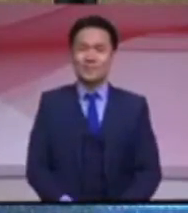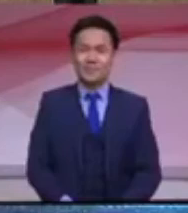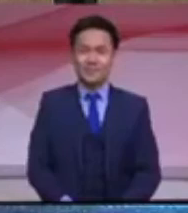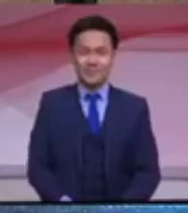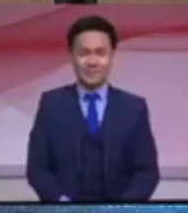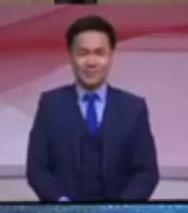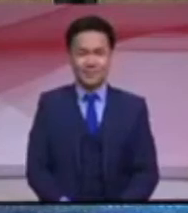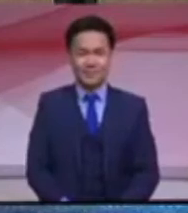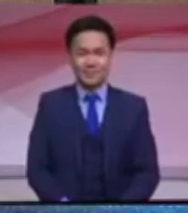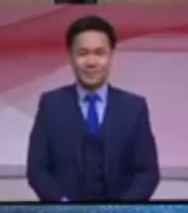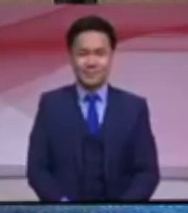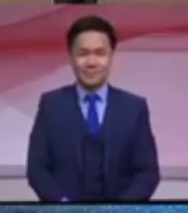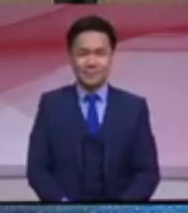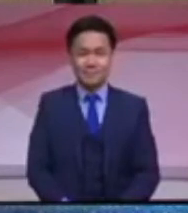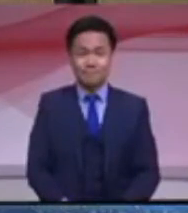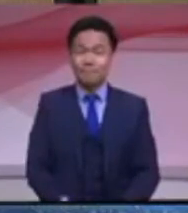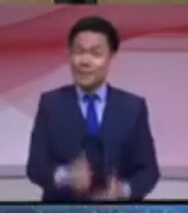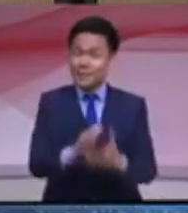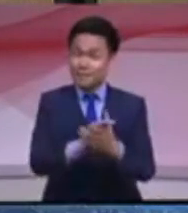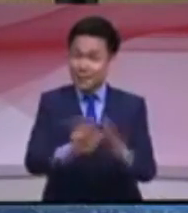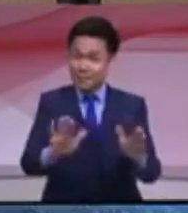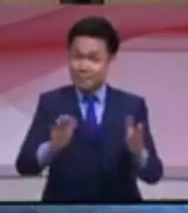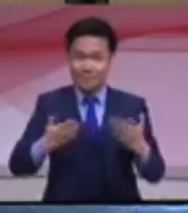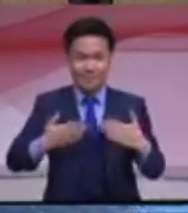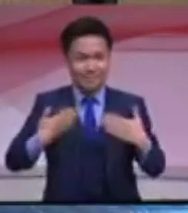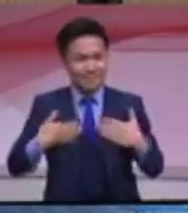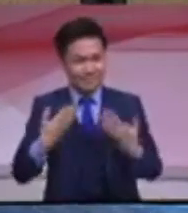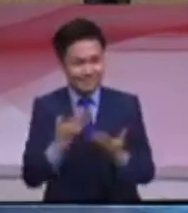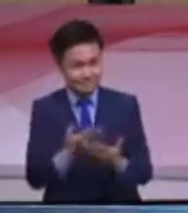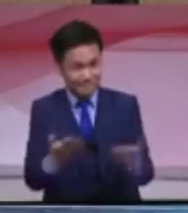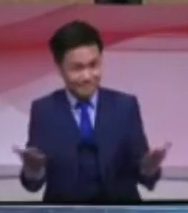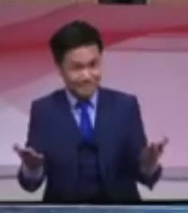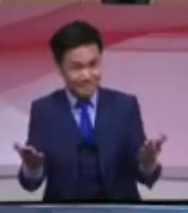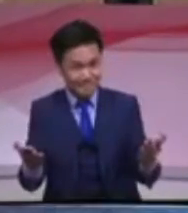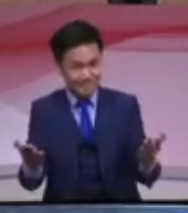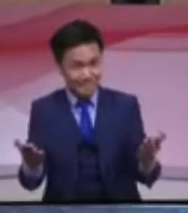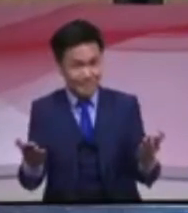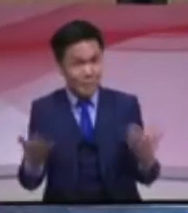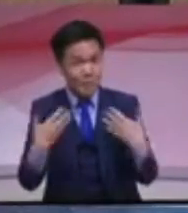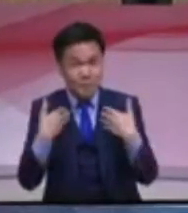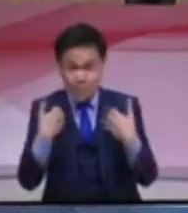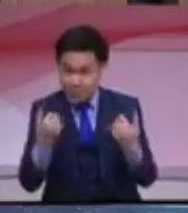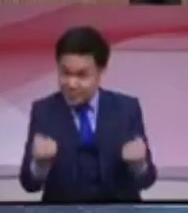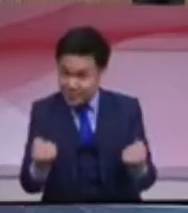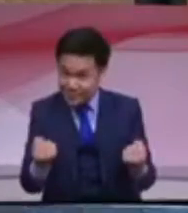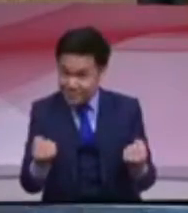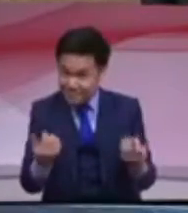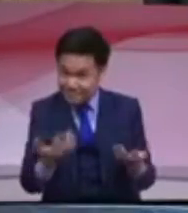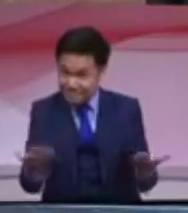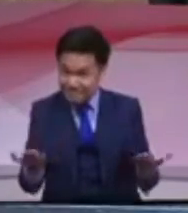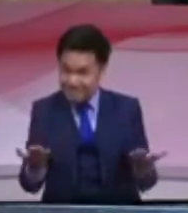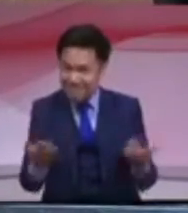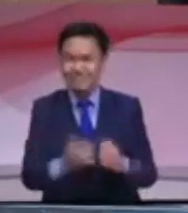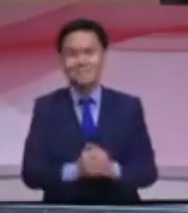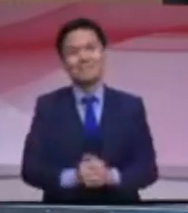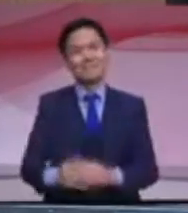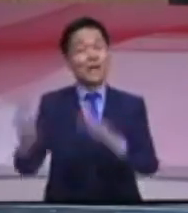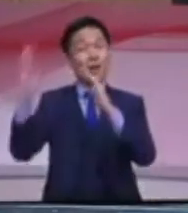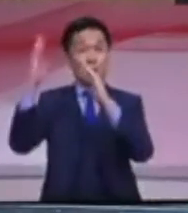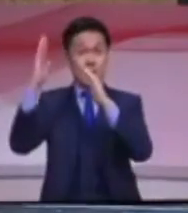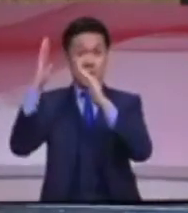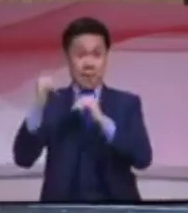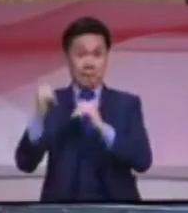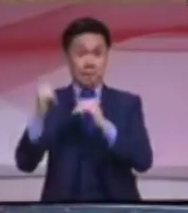wabarakatuh hai salam sejahtera Hai apa kabar semua Hai Bisa Arab